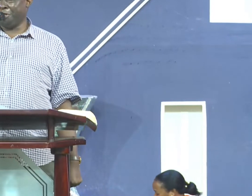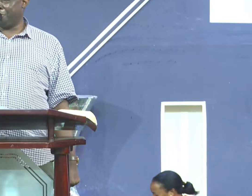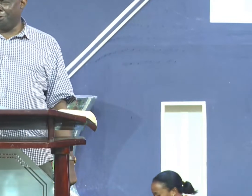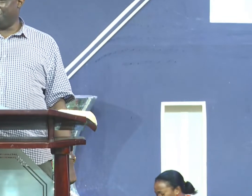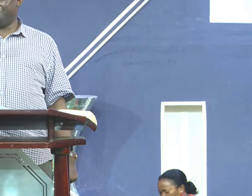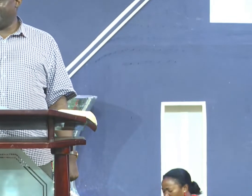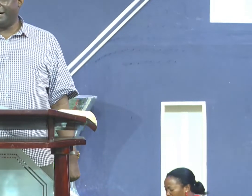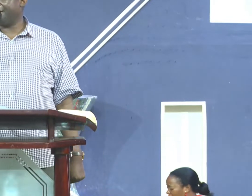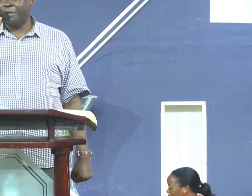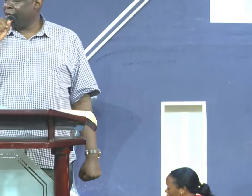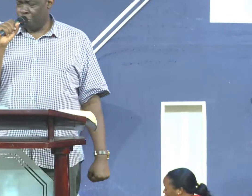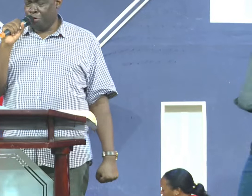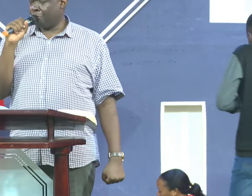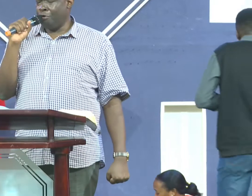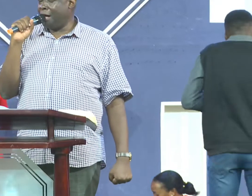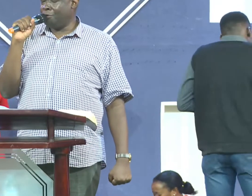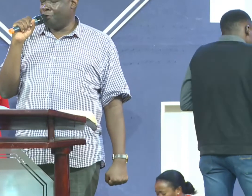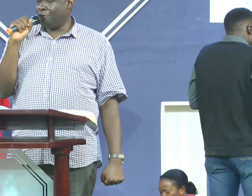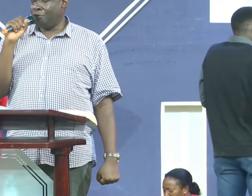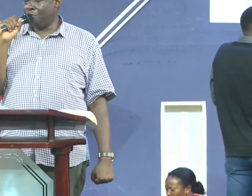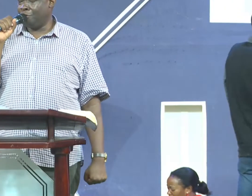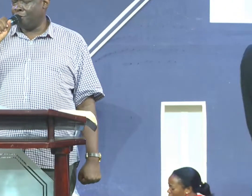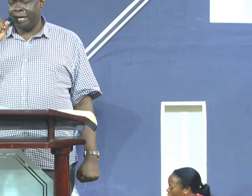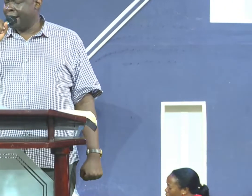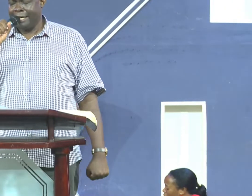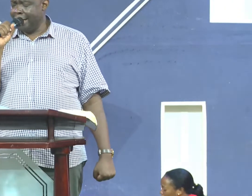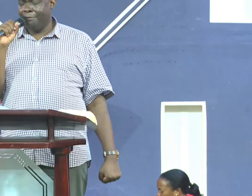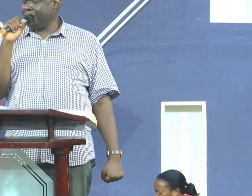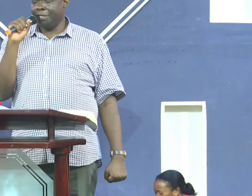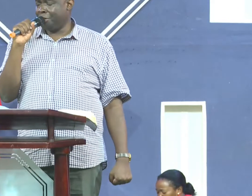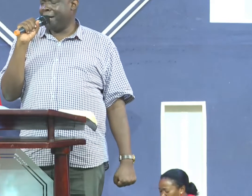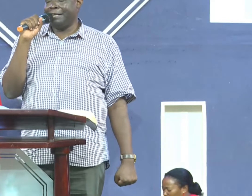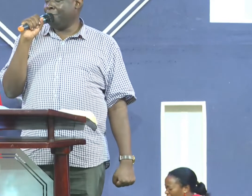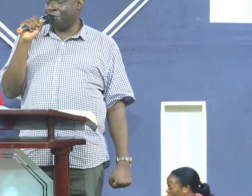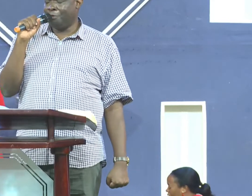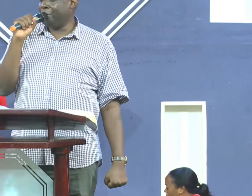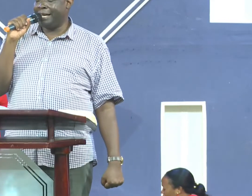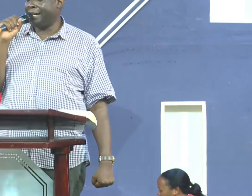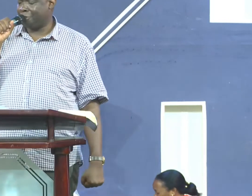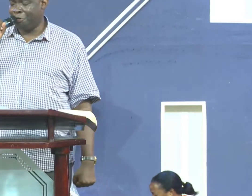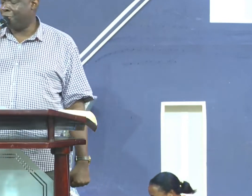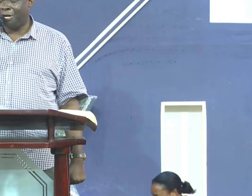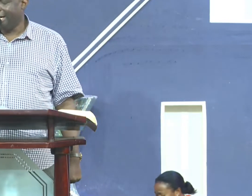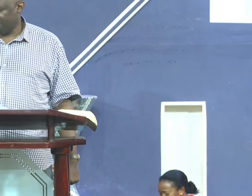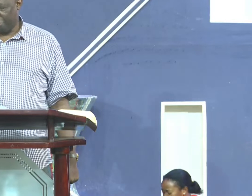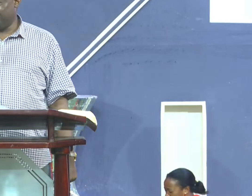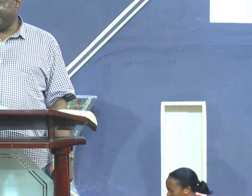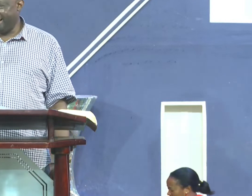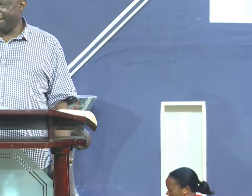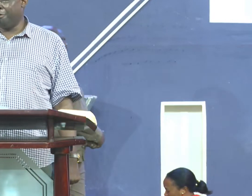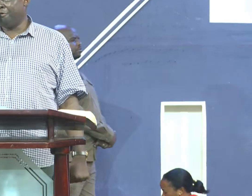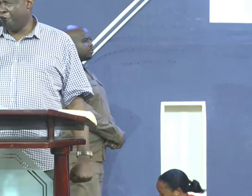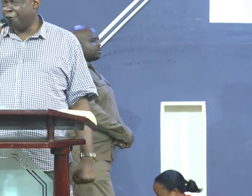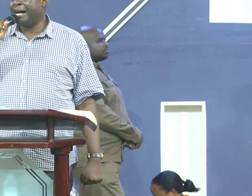leero tuzikowoola okomawo na buli ekibadde mu kkubo lyakyo